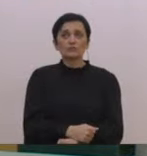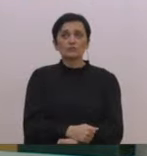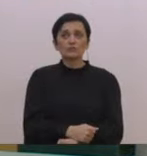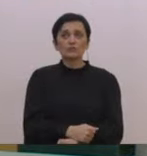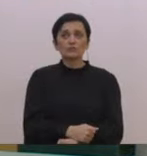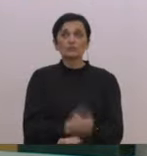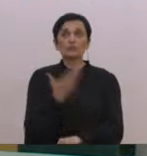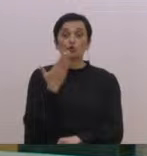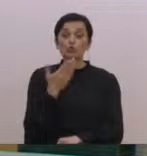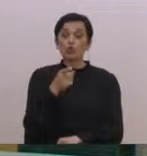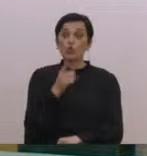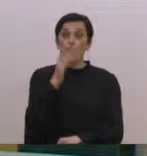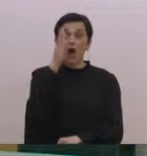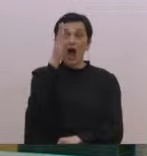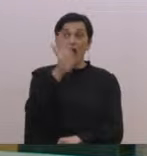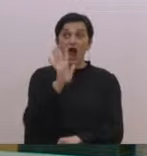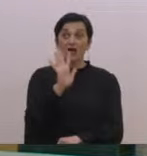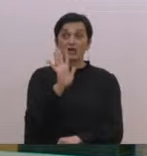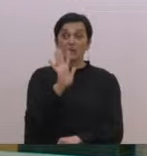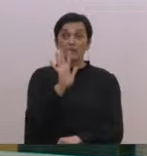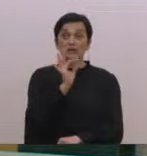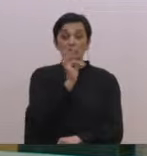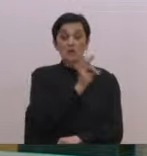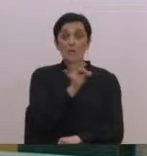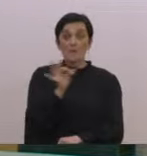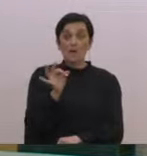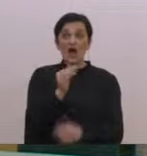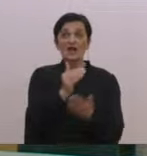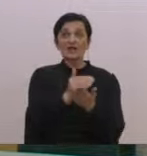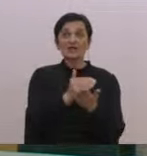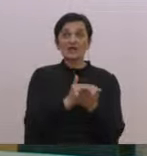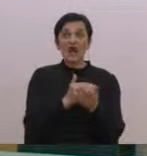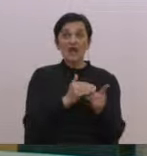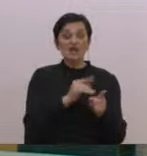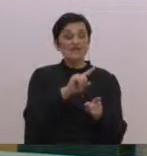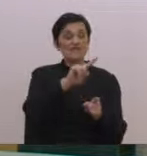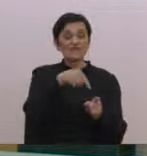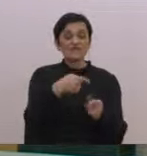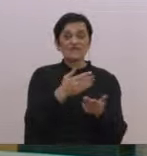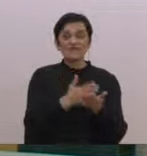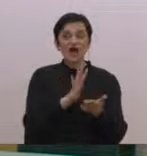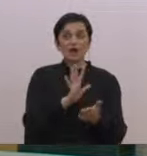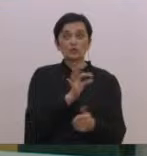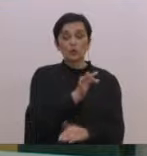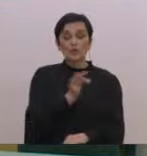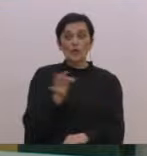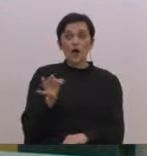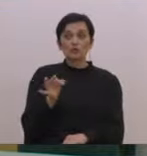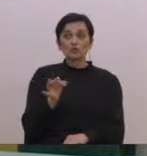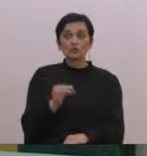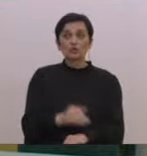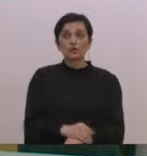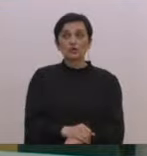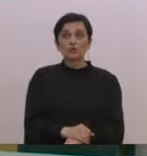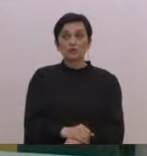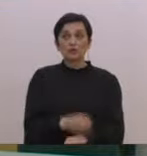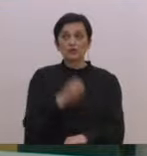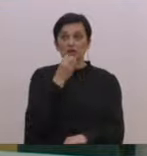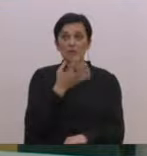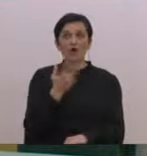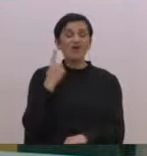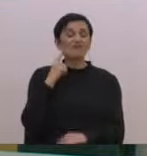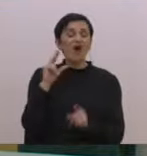Ara, tu arăpirea, pasuchi zgâțe băs. Tu e reglementit ara, chiar tu al de bulero pasuchi găsit. Ce e bătut?